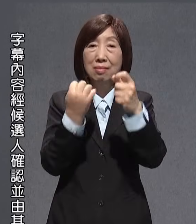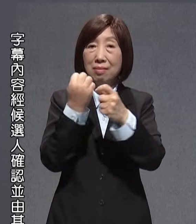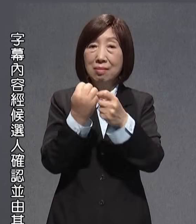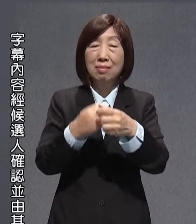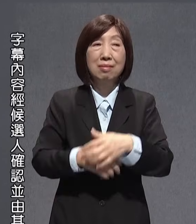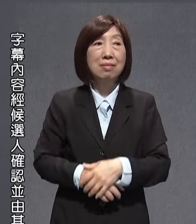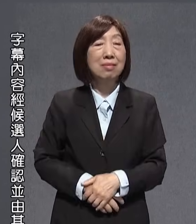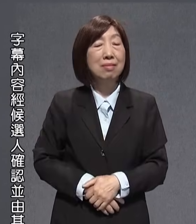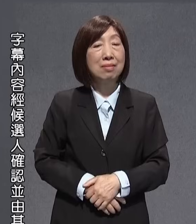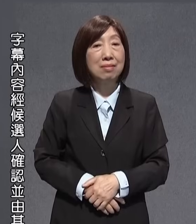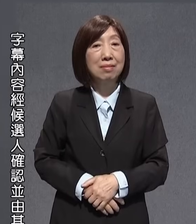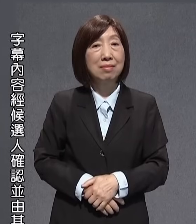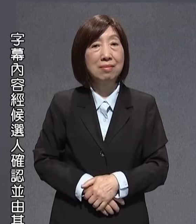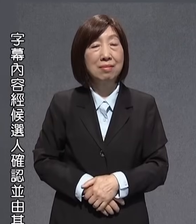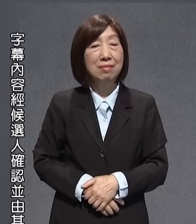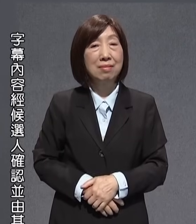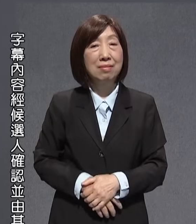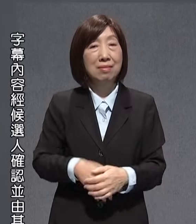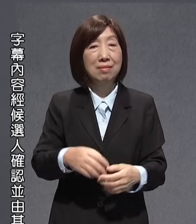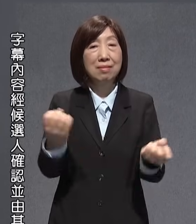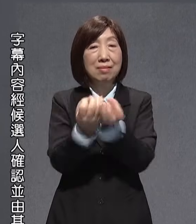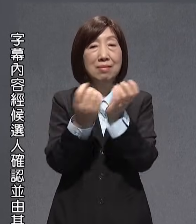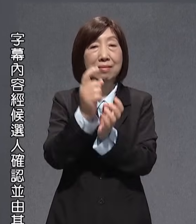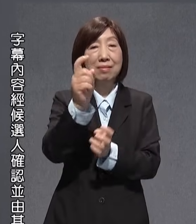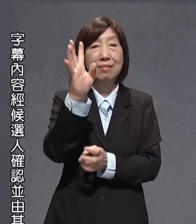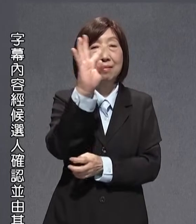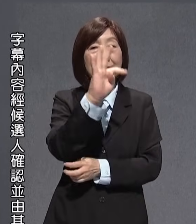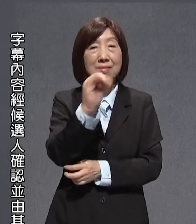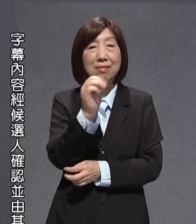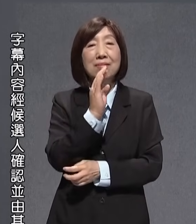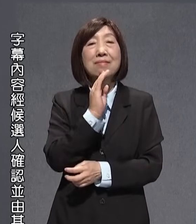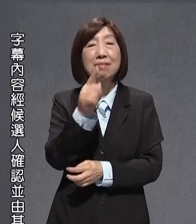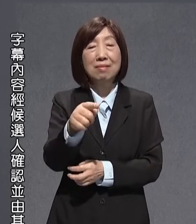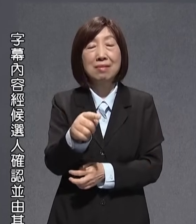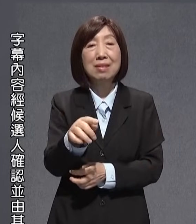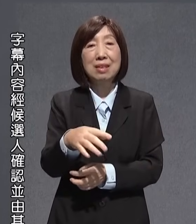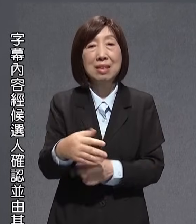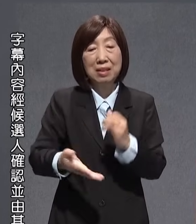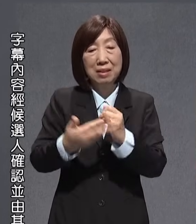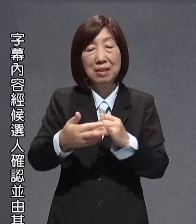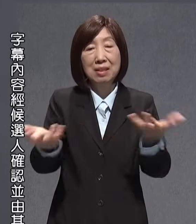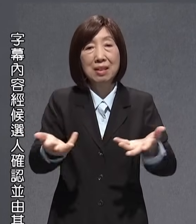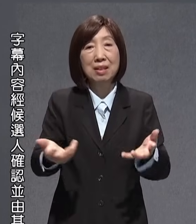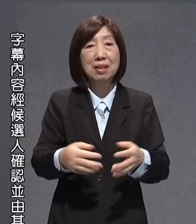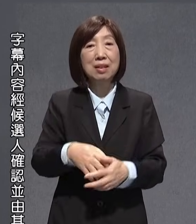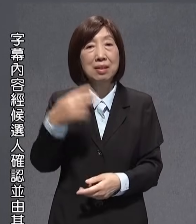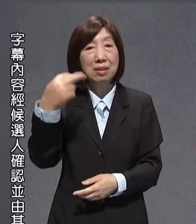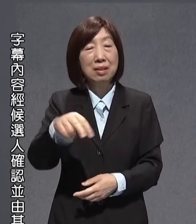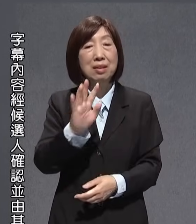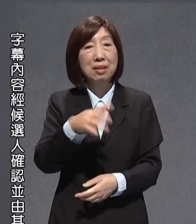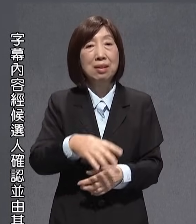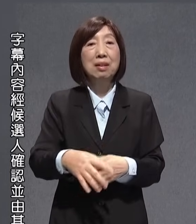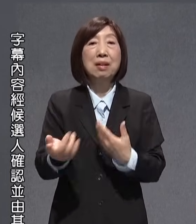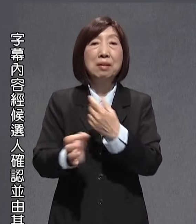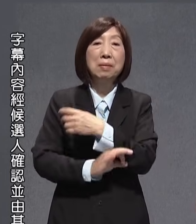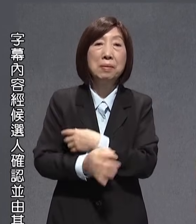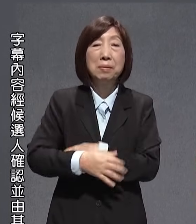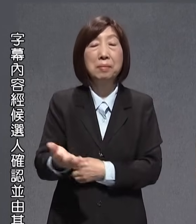发生了10多件的性骚扰案，更不用说 这里面还有很多贪污腐